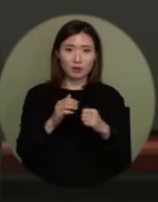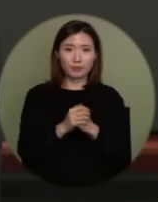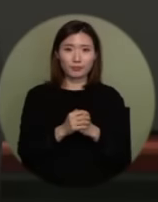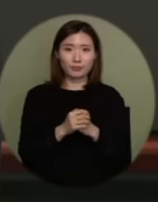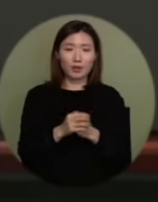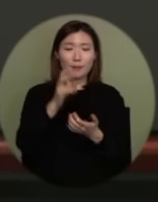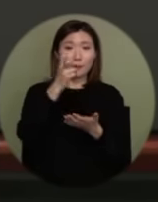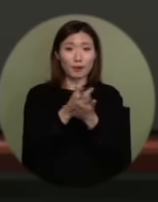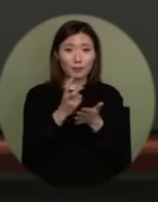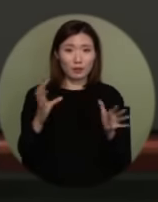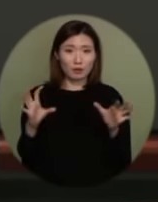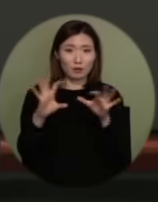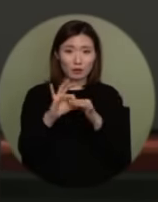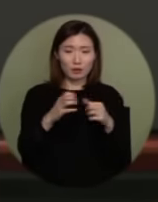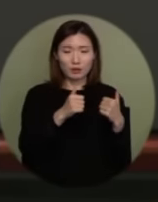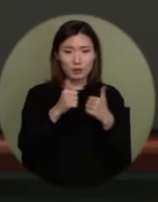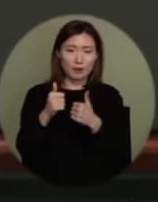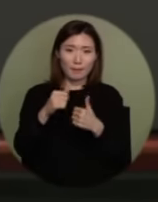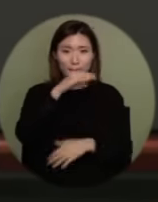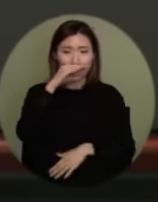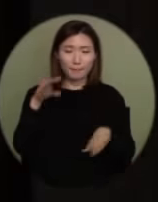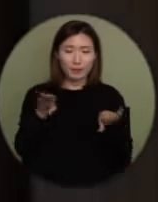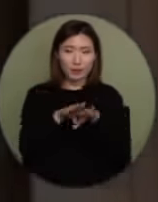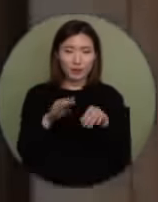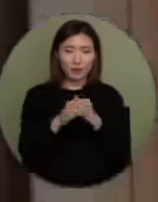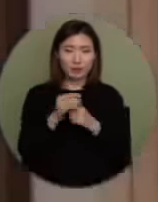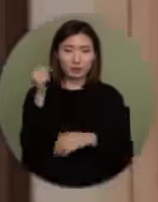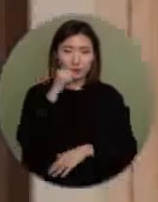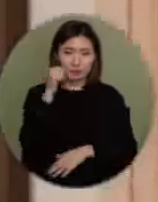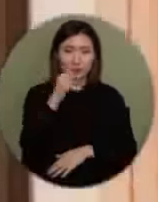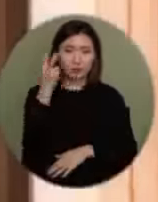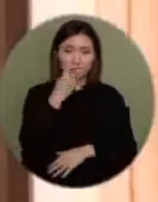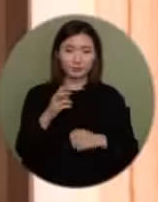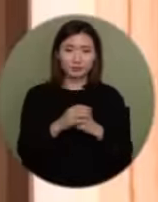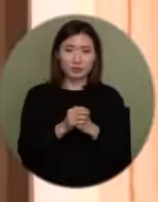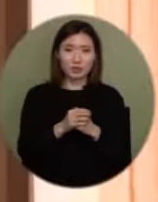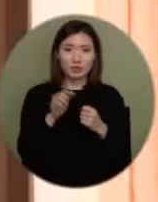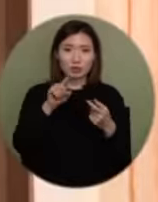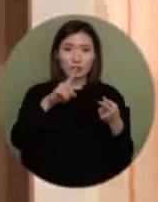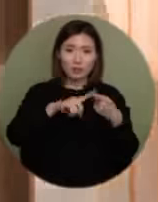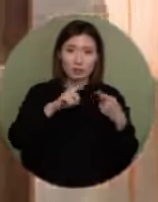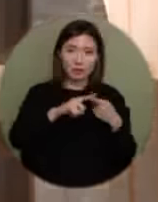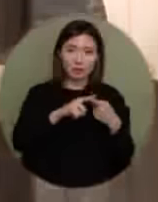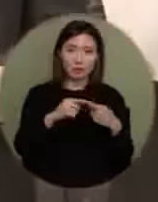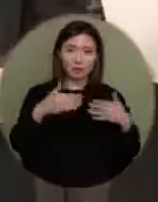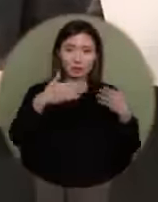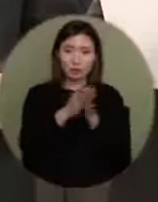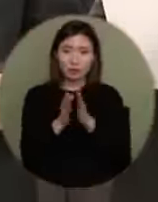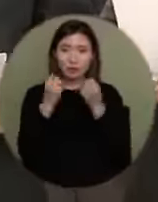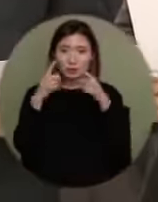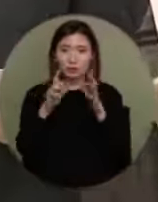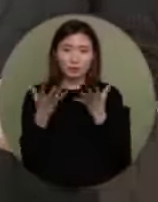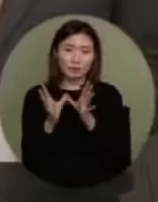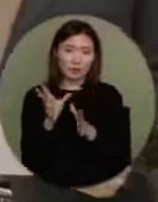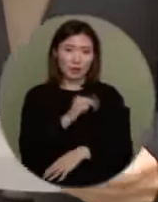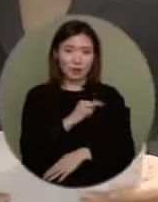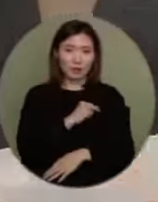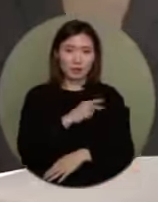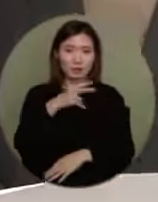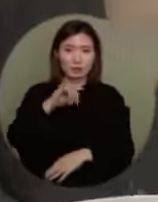법령에 따라서 아주 공정하고 객관적으로 노조의 인사철회 요구와 새누리당 소속 시의원들이